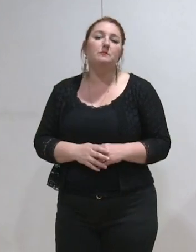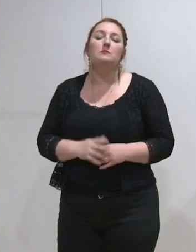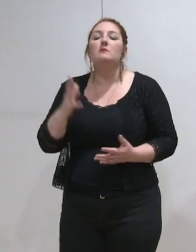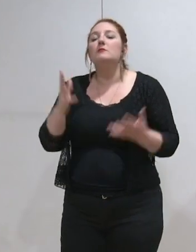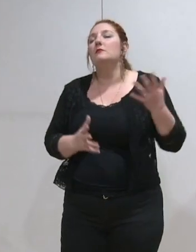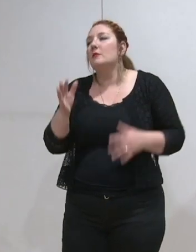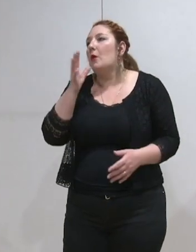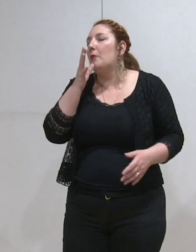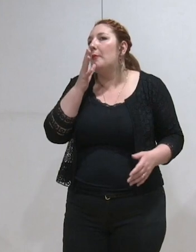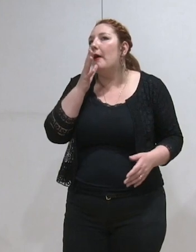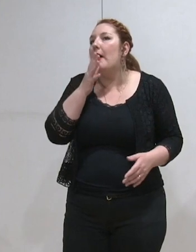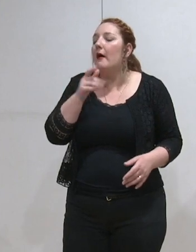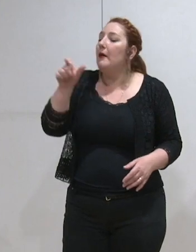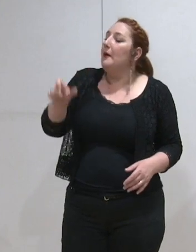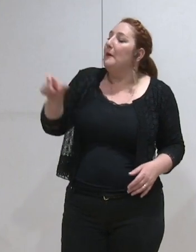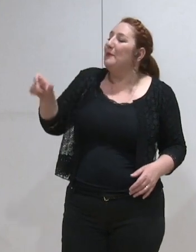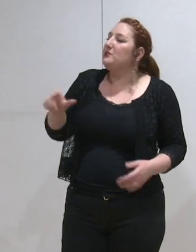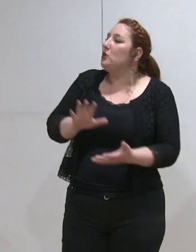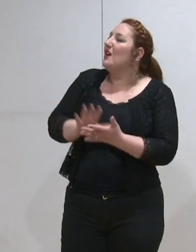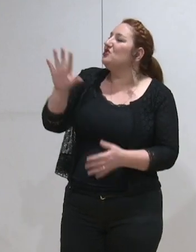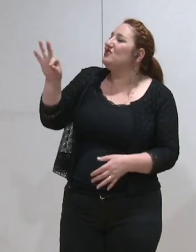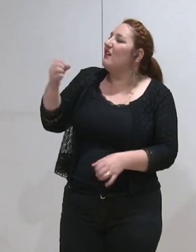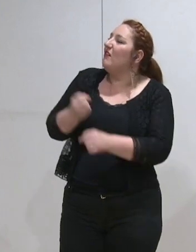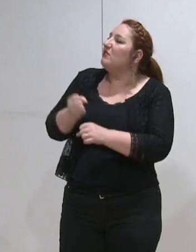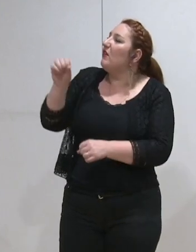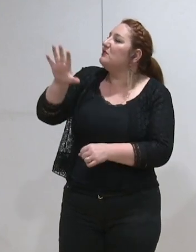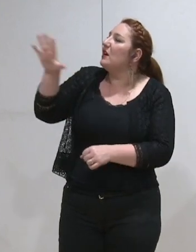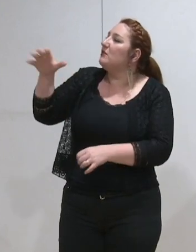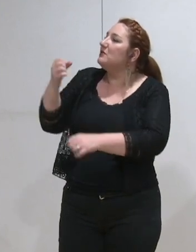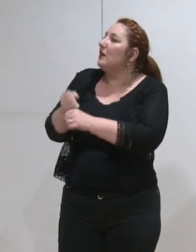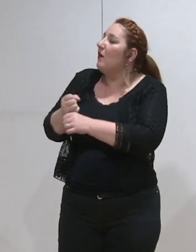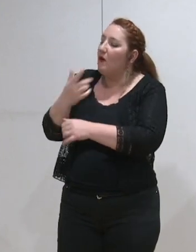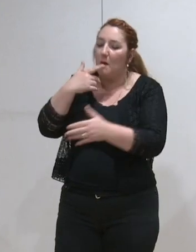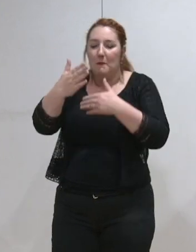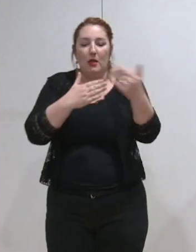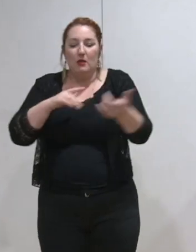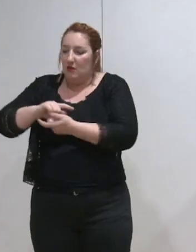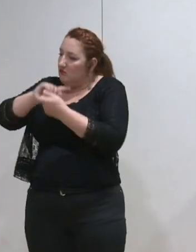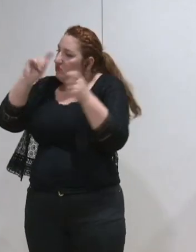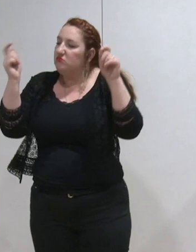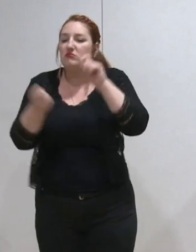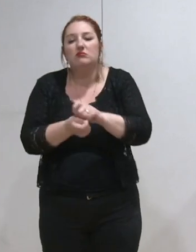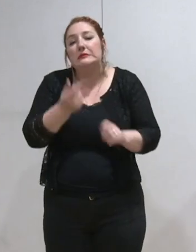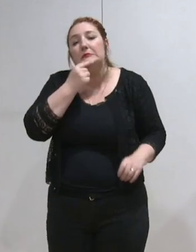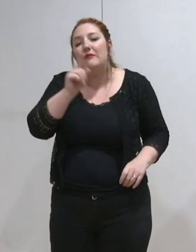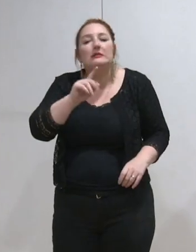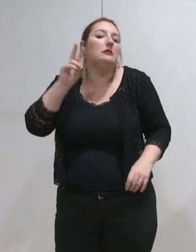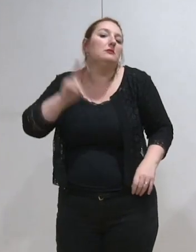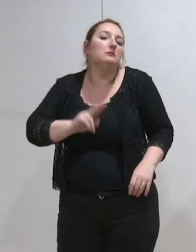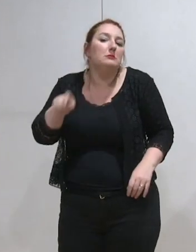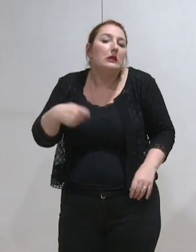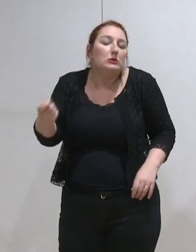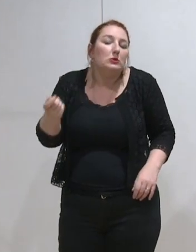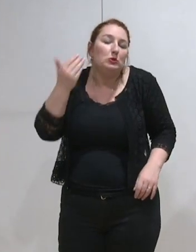réorienter facilement de des gens de 50 ou 55 ans me paraît une évidence mais nous avons quand même dans ces